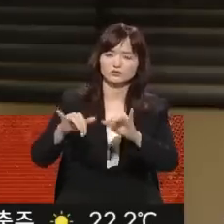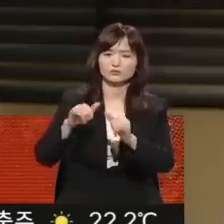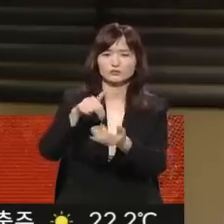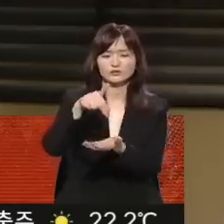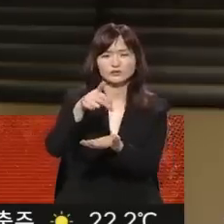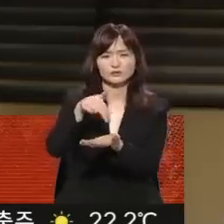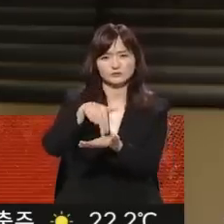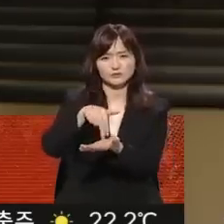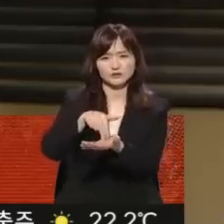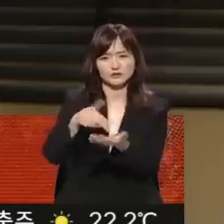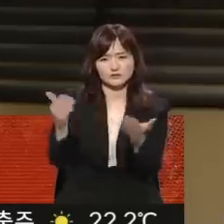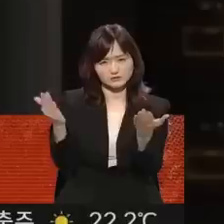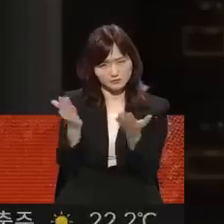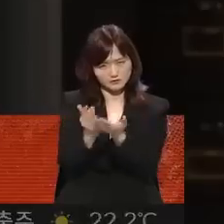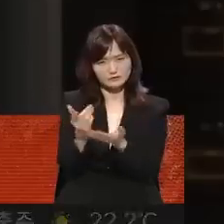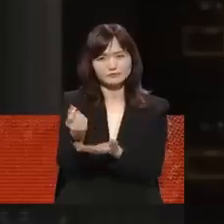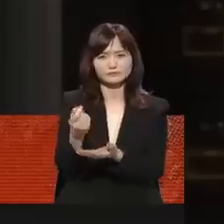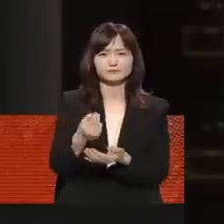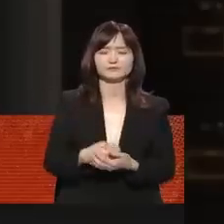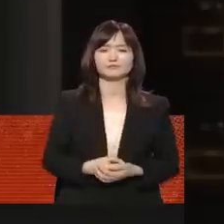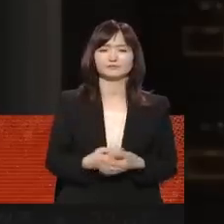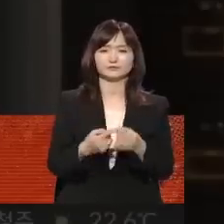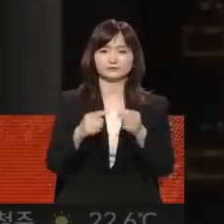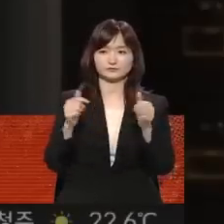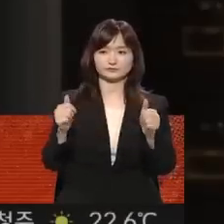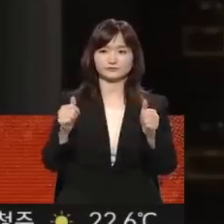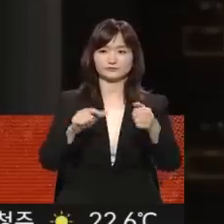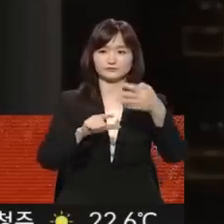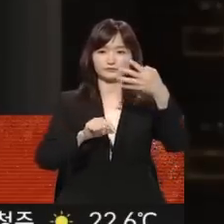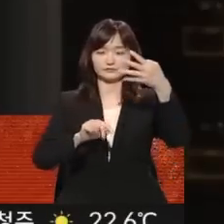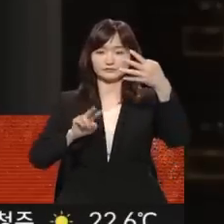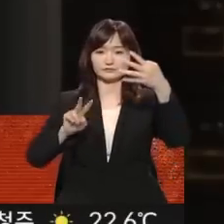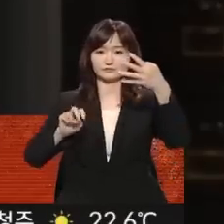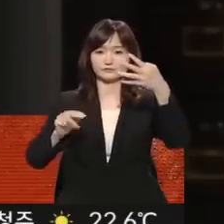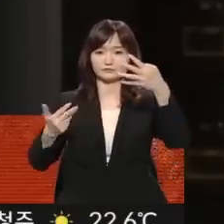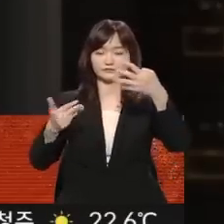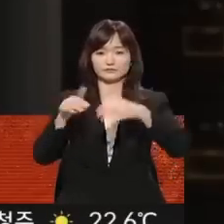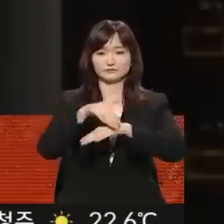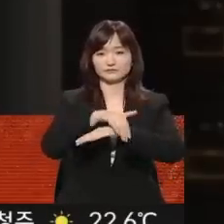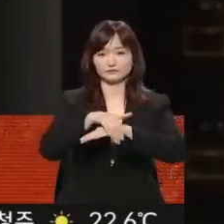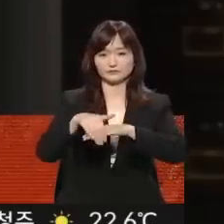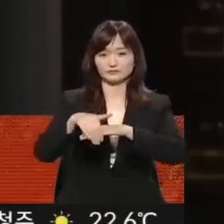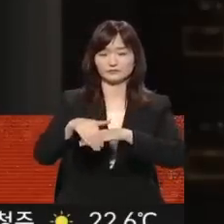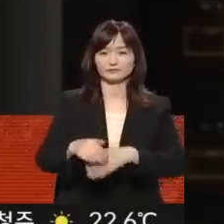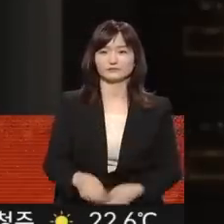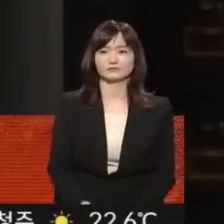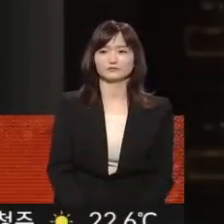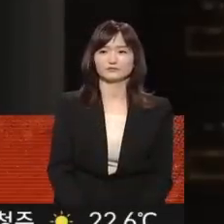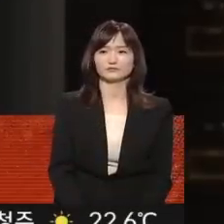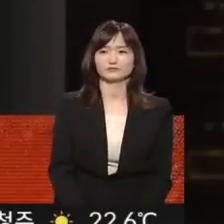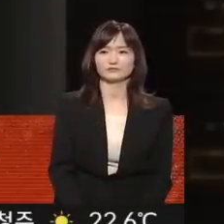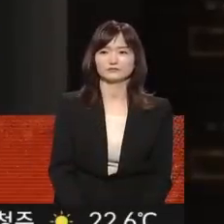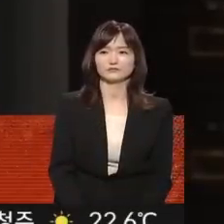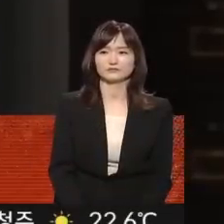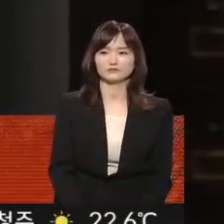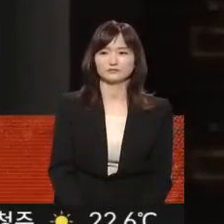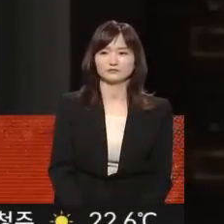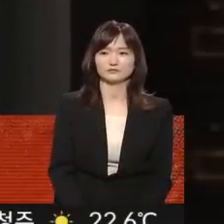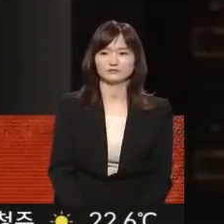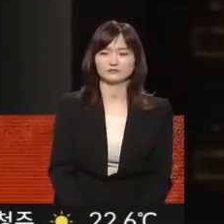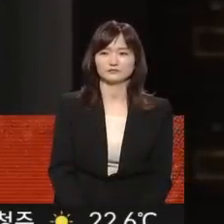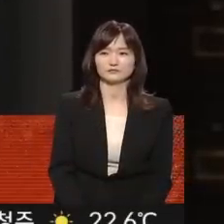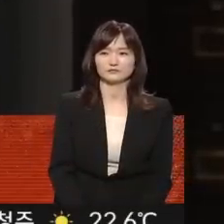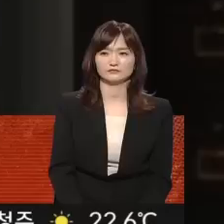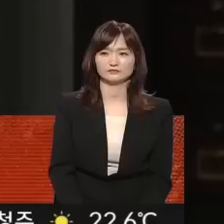맞지 않나 싶습니다 예 1심 선고는 이달 28일에 예정되어 있습니다 어떤 분이 저보고 뭐